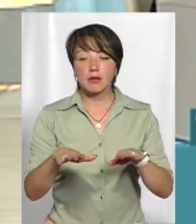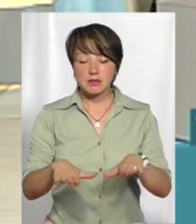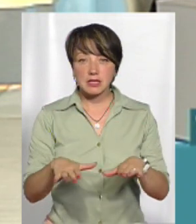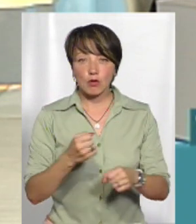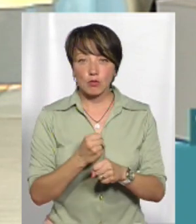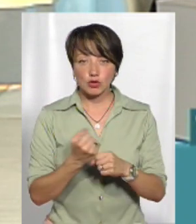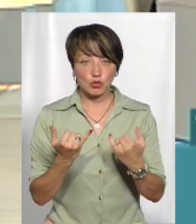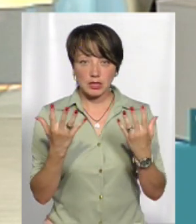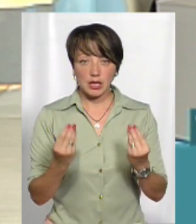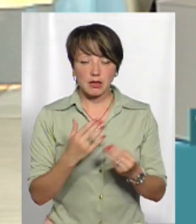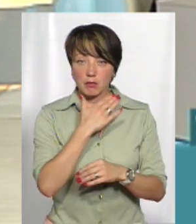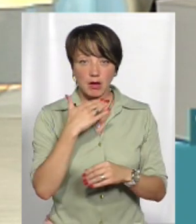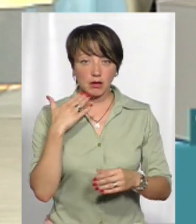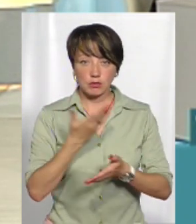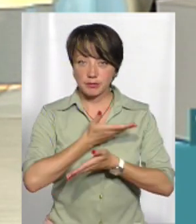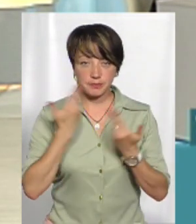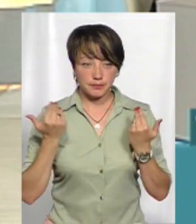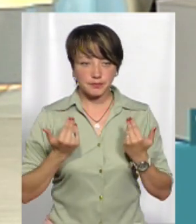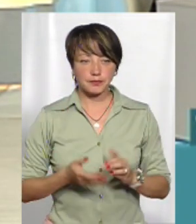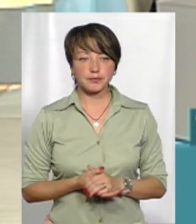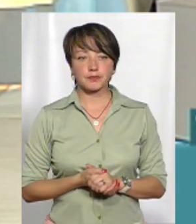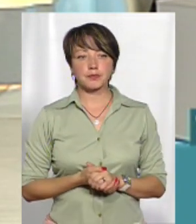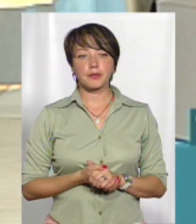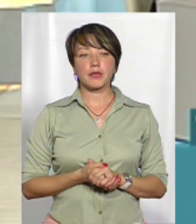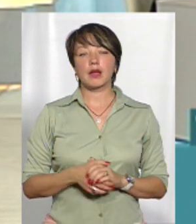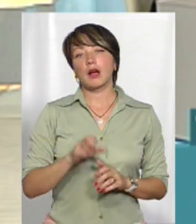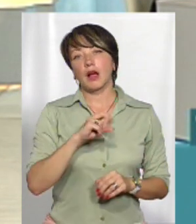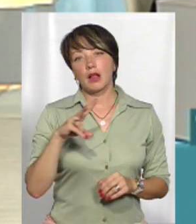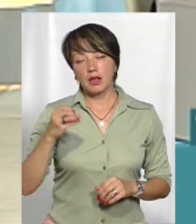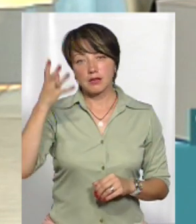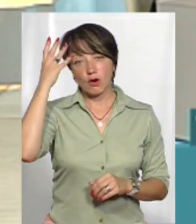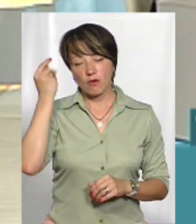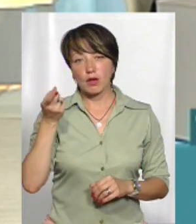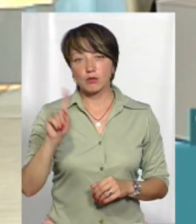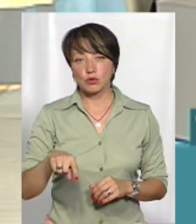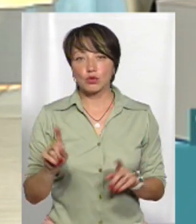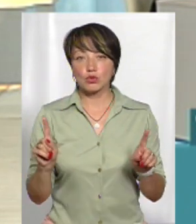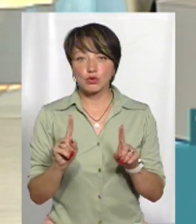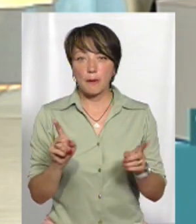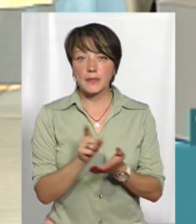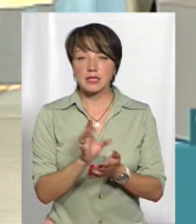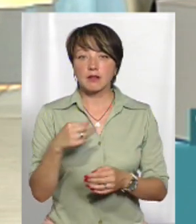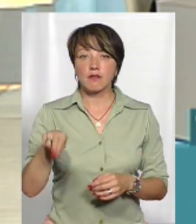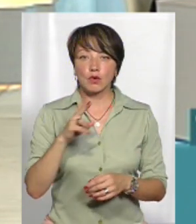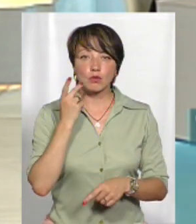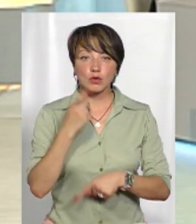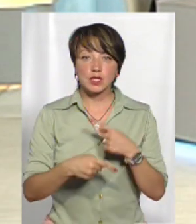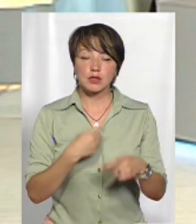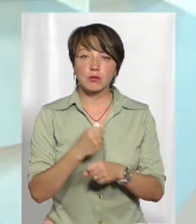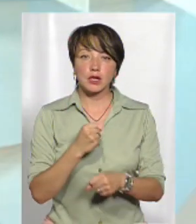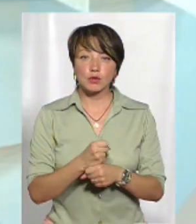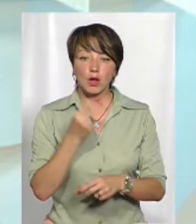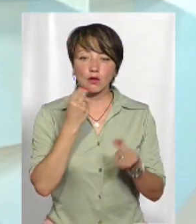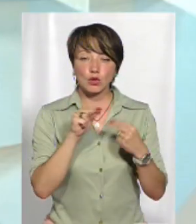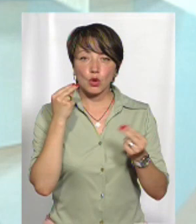на сьогоднішній день, ще невелика. Але з врахуванням того, що пенсійний фонд постійно працює